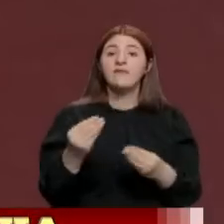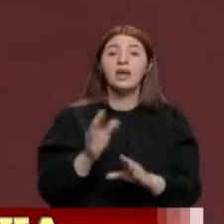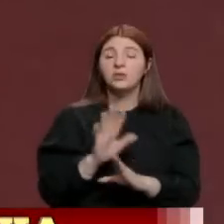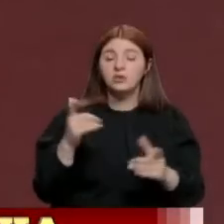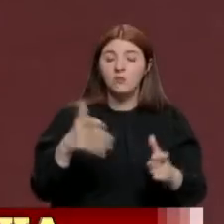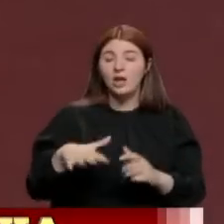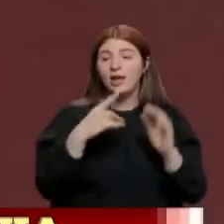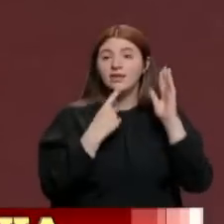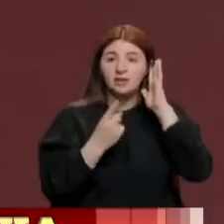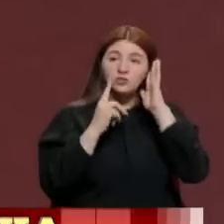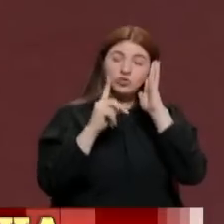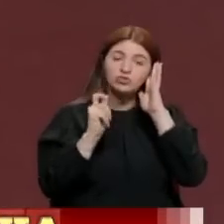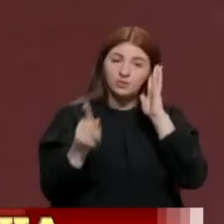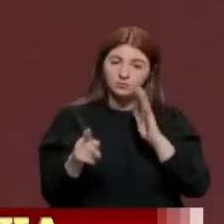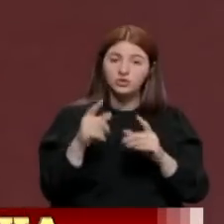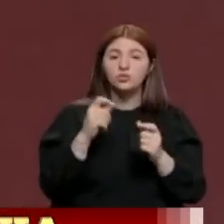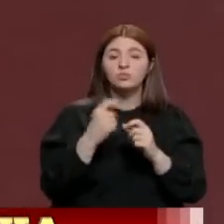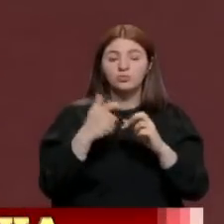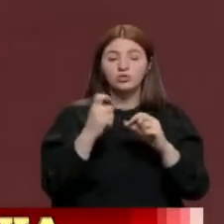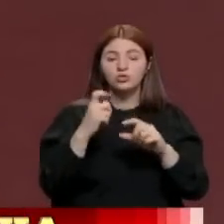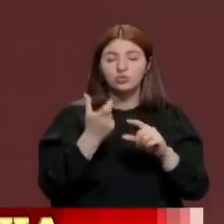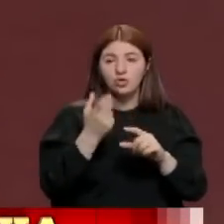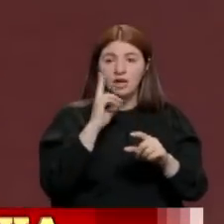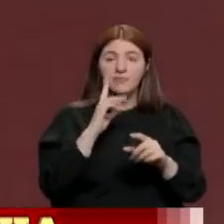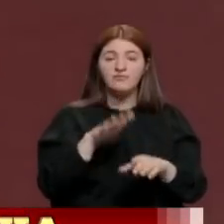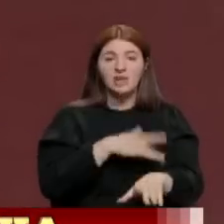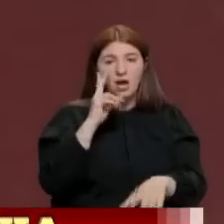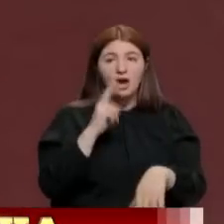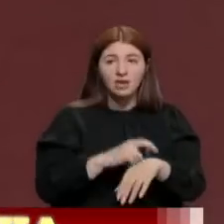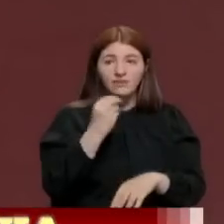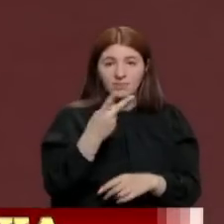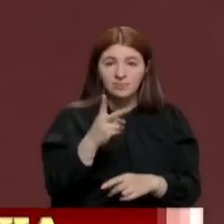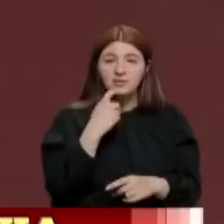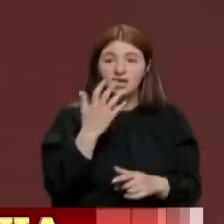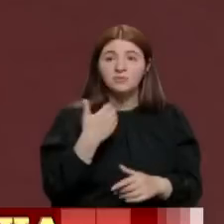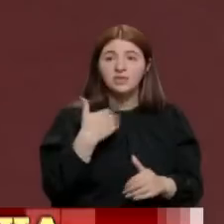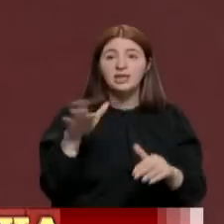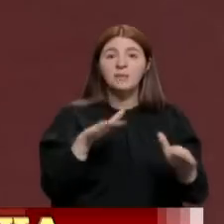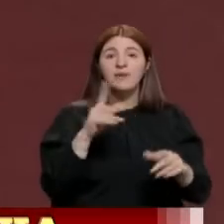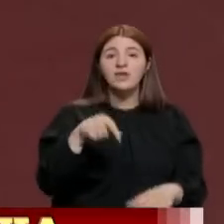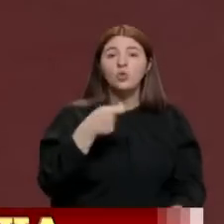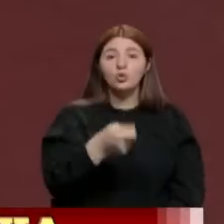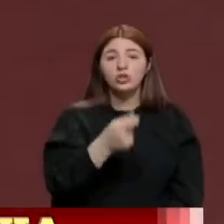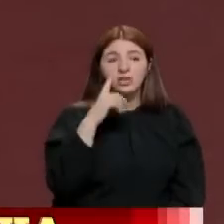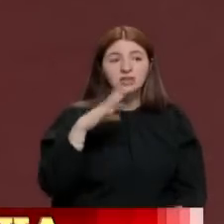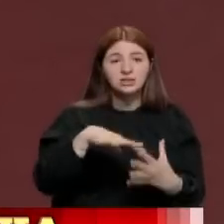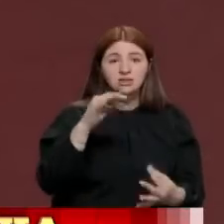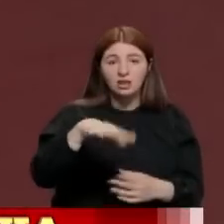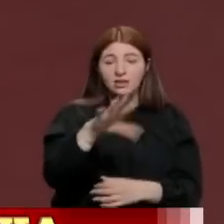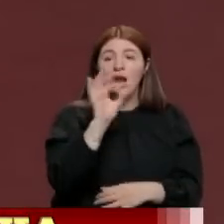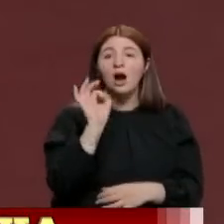ulaştıramadınız bölgeye diye sorusunu sormuş. Burcu Hanım, Vali Bey'e biri hatırlatabilir mi? Yıllardır biz deprem vergisi ödüyoruz insanlardan.